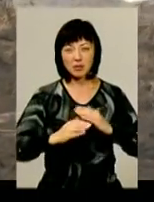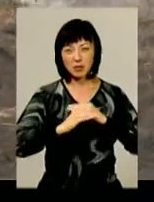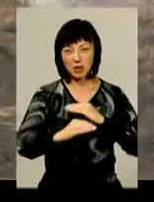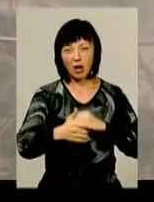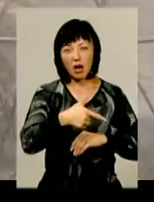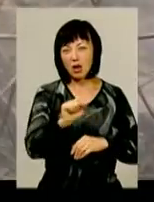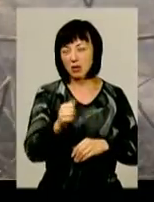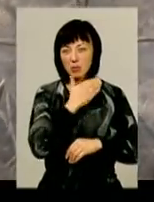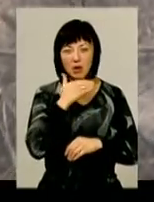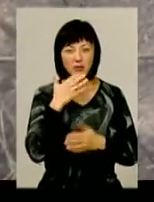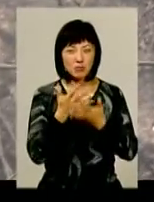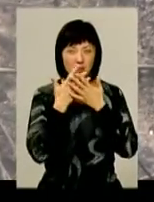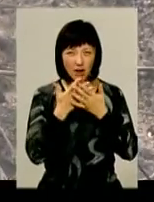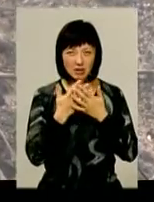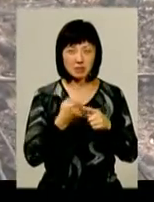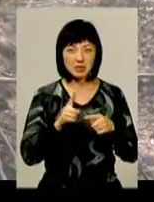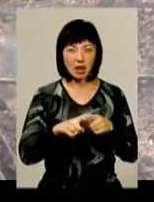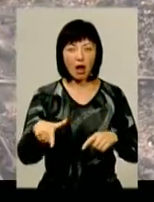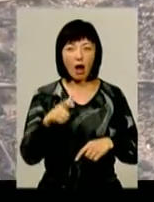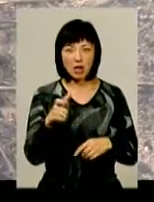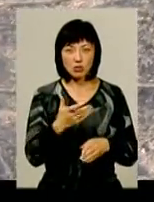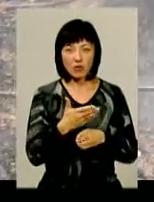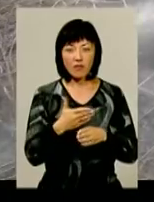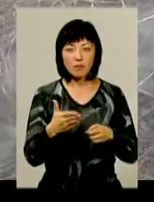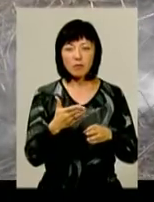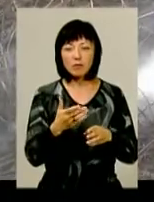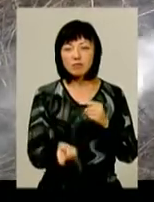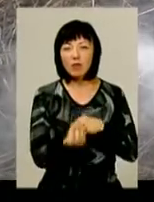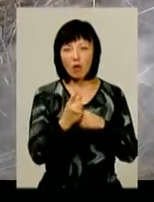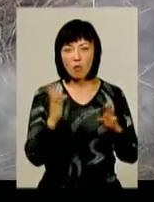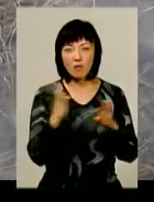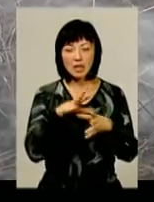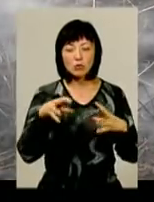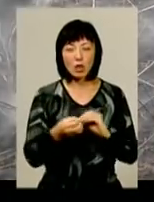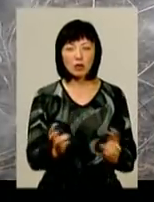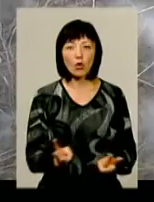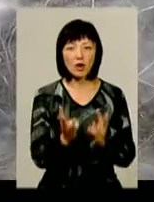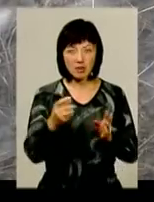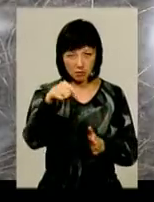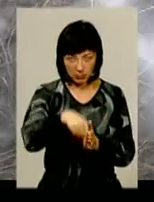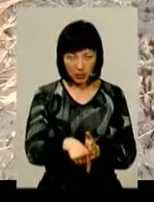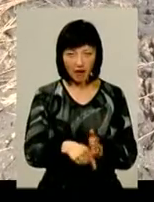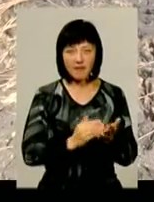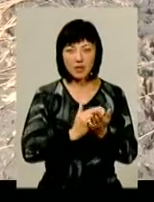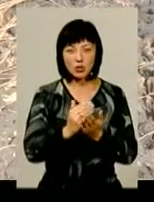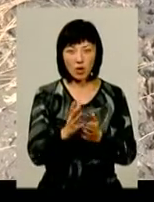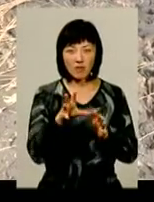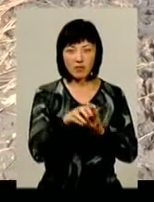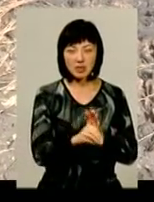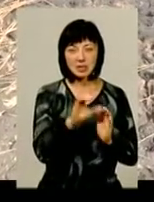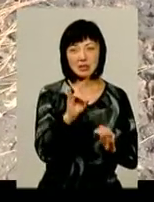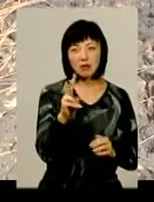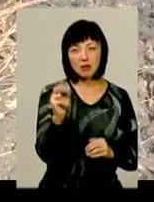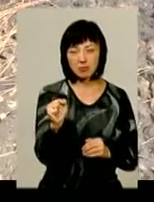вимірюється гектарами. І пахне якраз той безбарвний газ, що виділяється в повітря як результат горіння природних покладів. Через високий вміст двооксиду